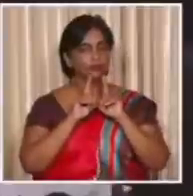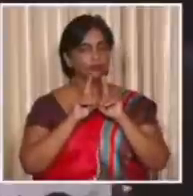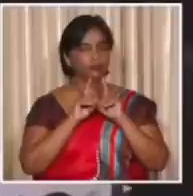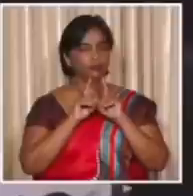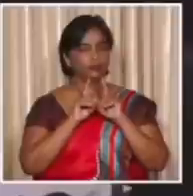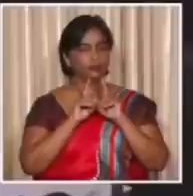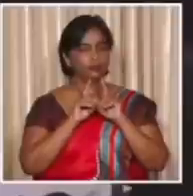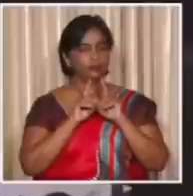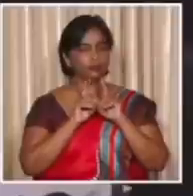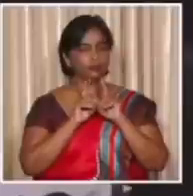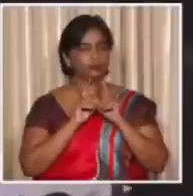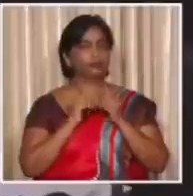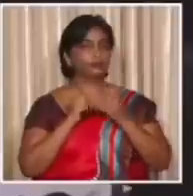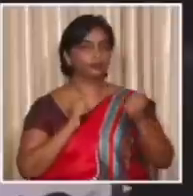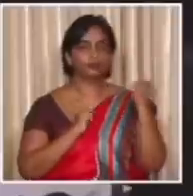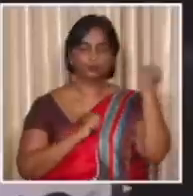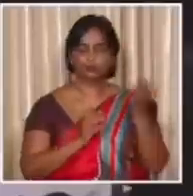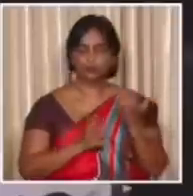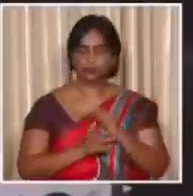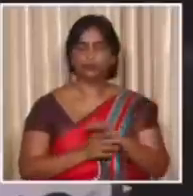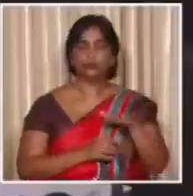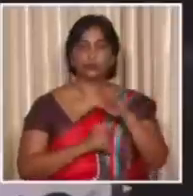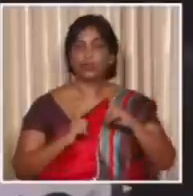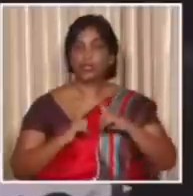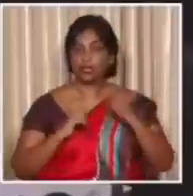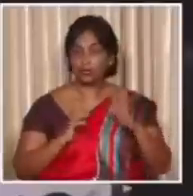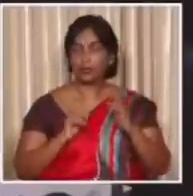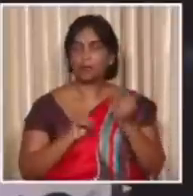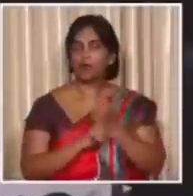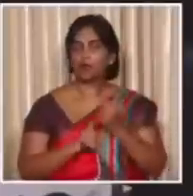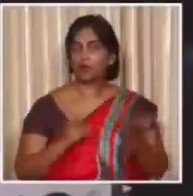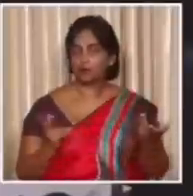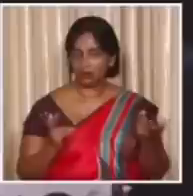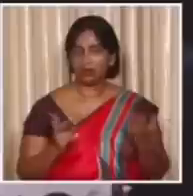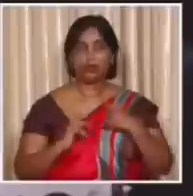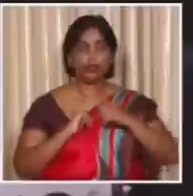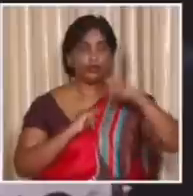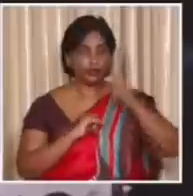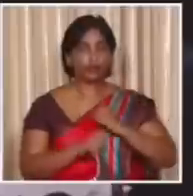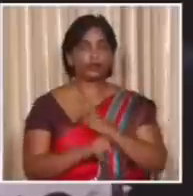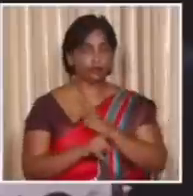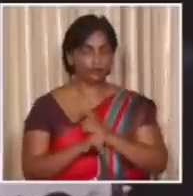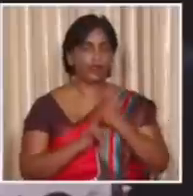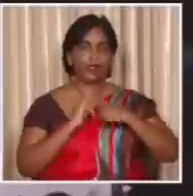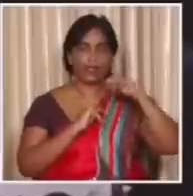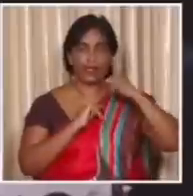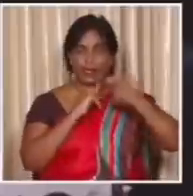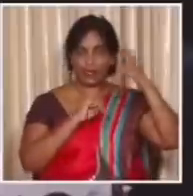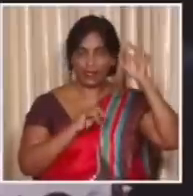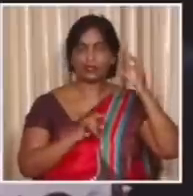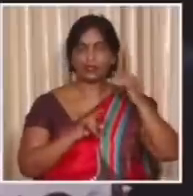ඒ කියන්නේ මේ pay tax එක නිසා සමාජ ජීවිතේ වෙන බලපෑම කොහෙන්ද මෙන්නේ? විශ්වවිද්‍යාල ආචාර්යවරු මා දන්න කැලණි විශ්වවිද්‍යාලේ